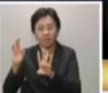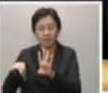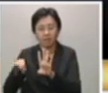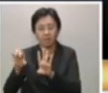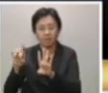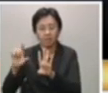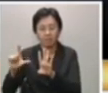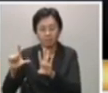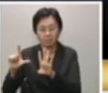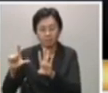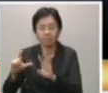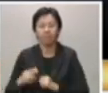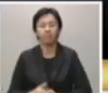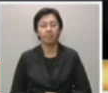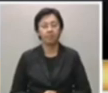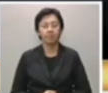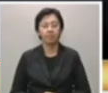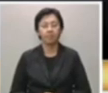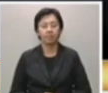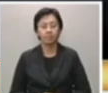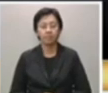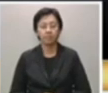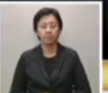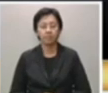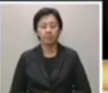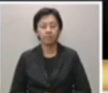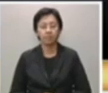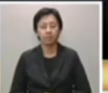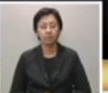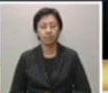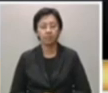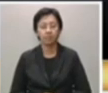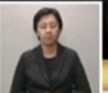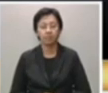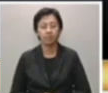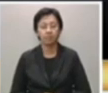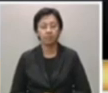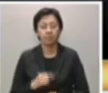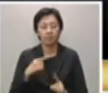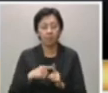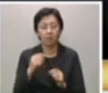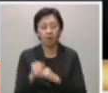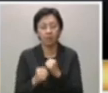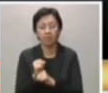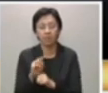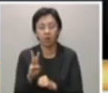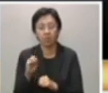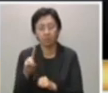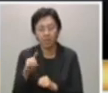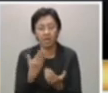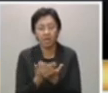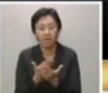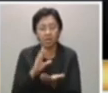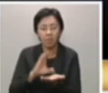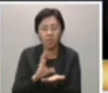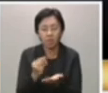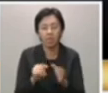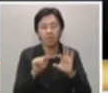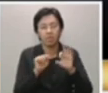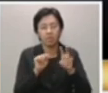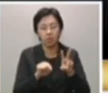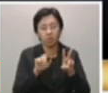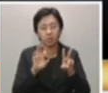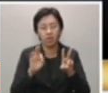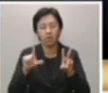439,800 ล้านเป็นต้นอย่างไรก็ดีเมื่อบวกเข้ากับปี2561ก็ประมาณซึ่งมีประมาณ 2.9 ล้านอีกเ